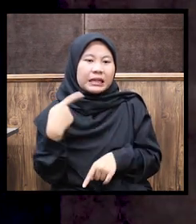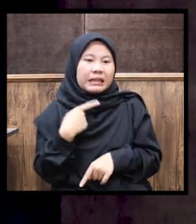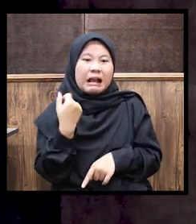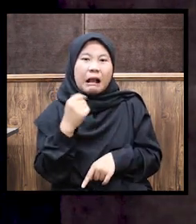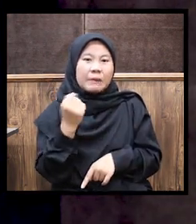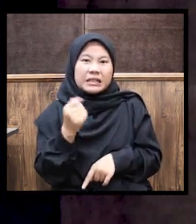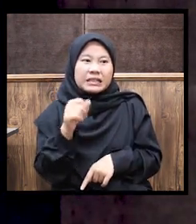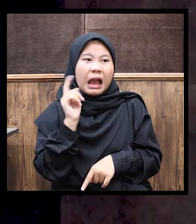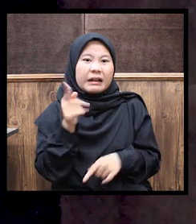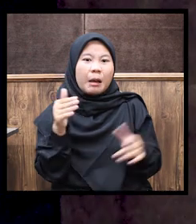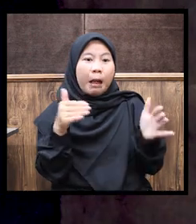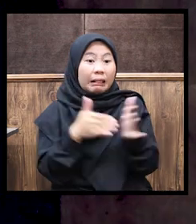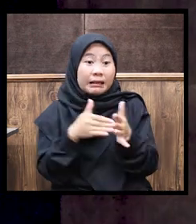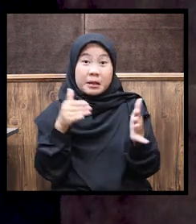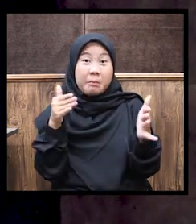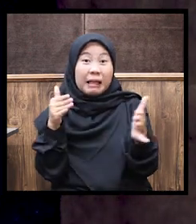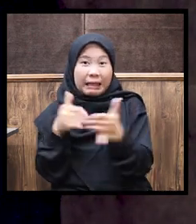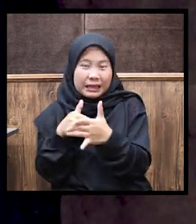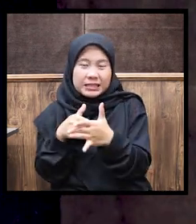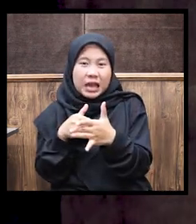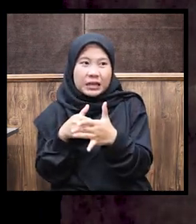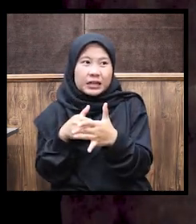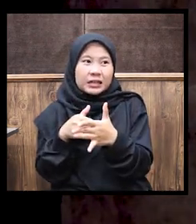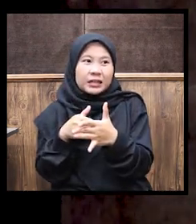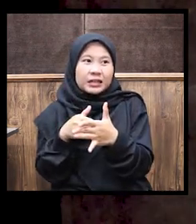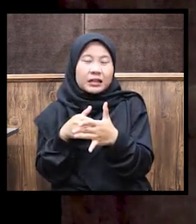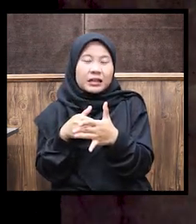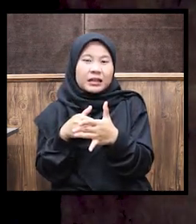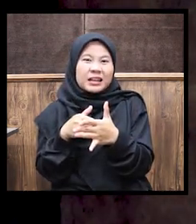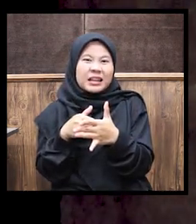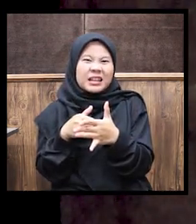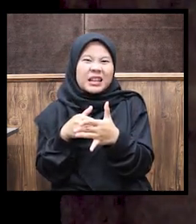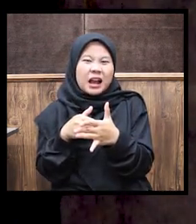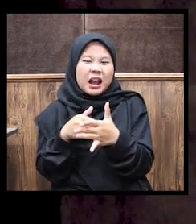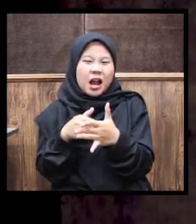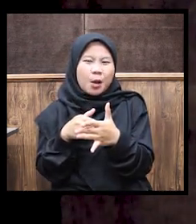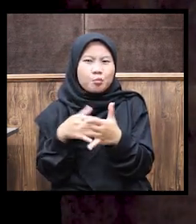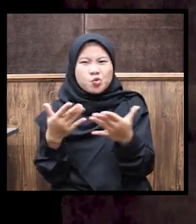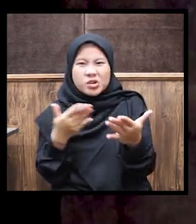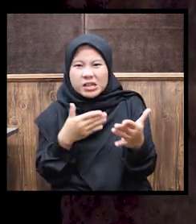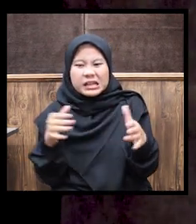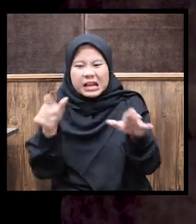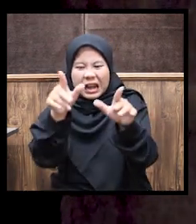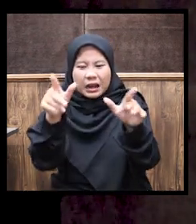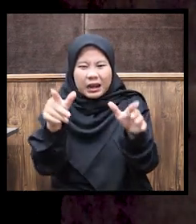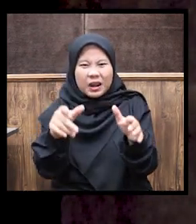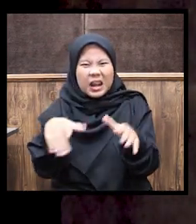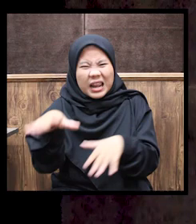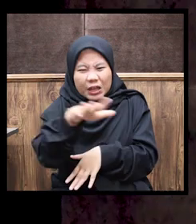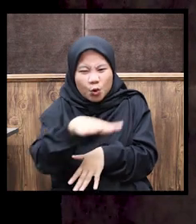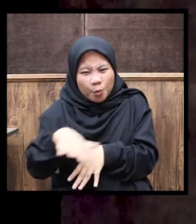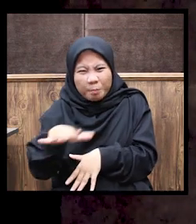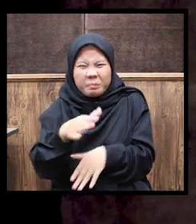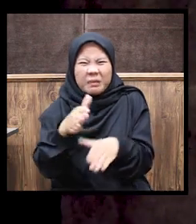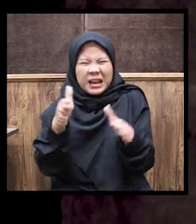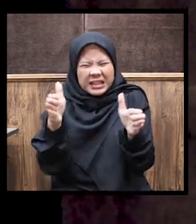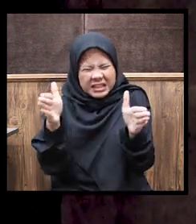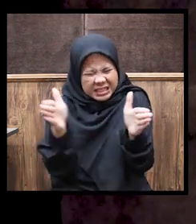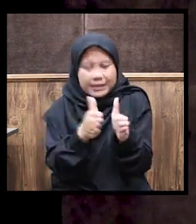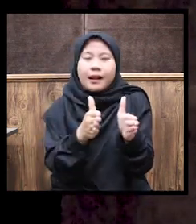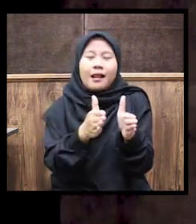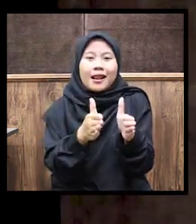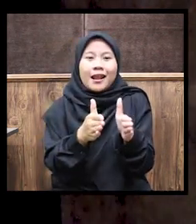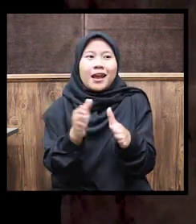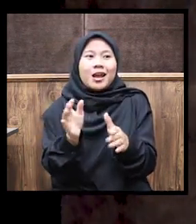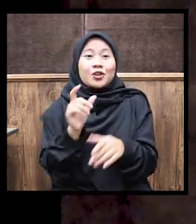membatasi dalam e skem apa skal yang kecil ya kita juga saat ini memang Pak Dodi juga tahu kita